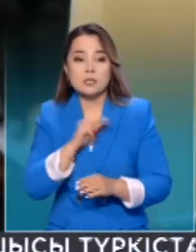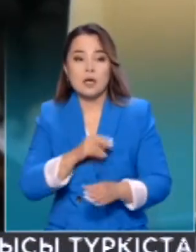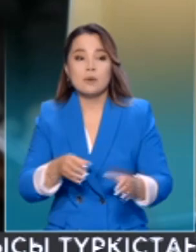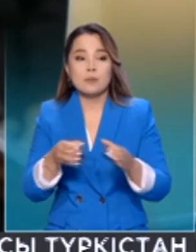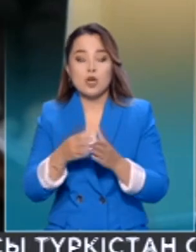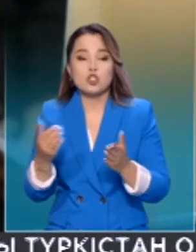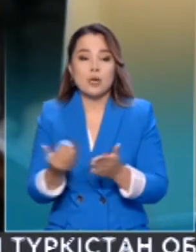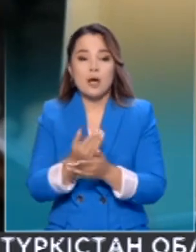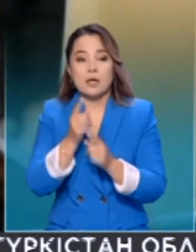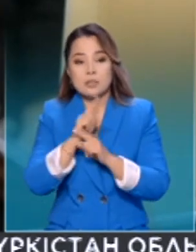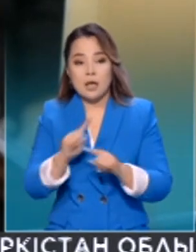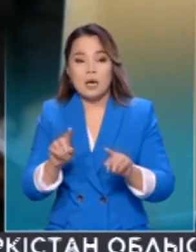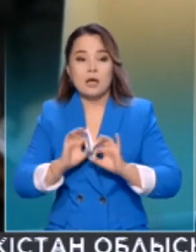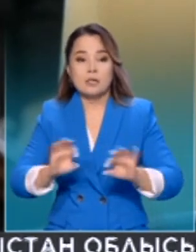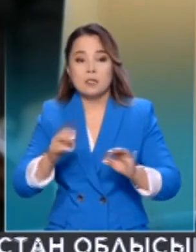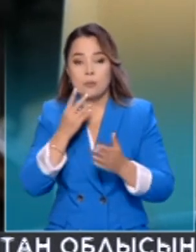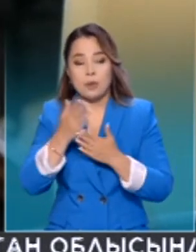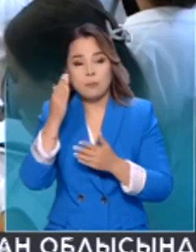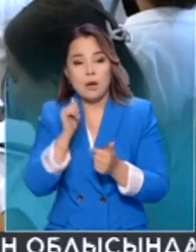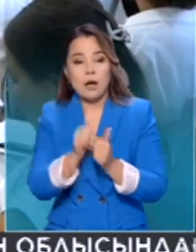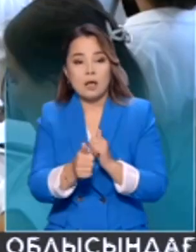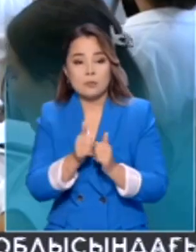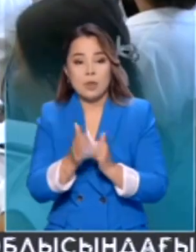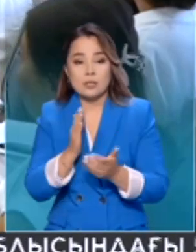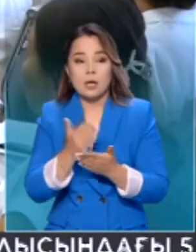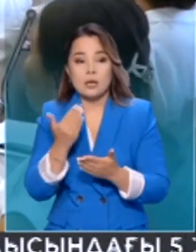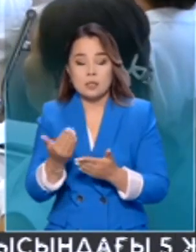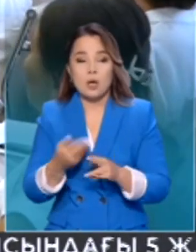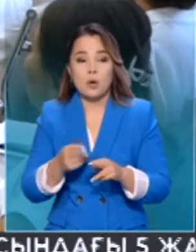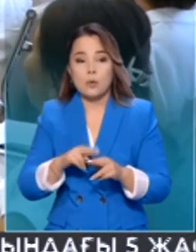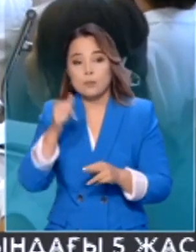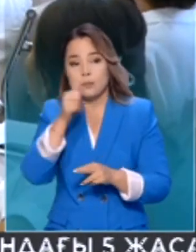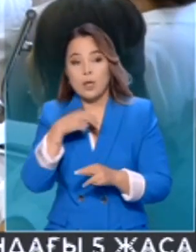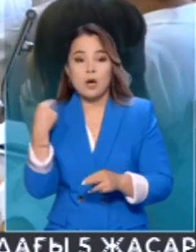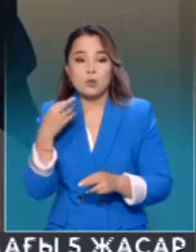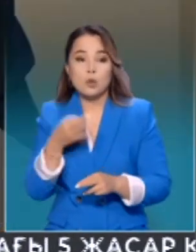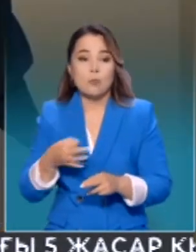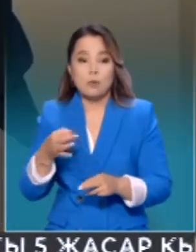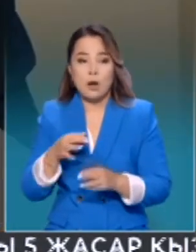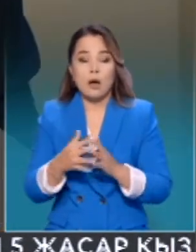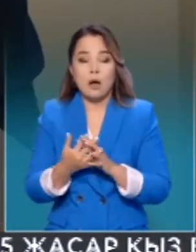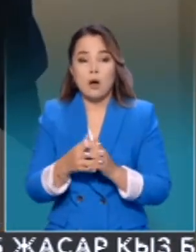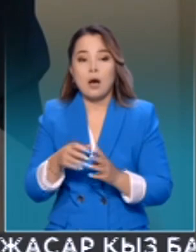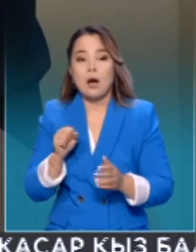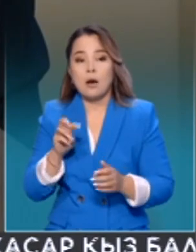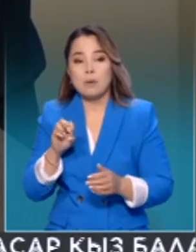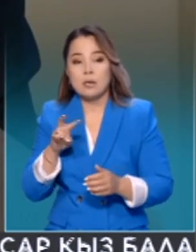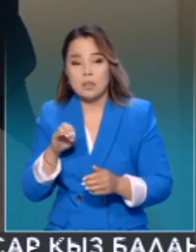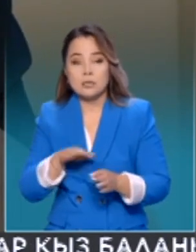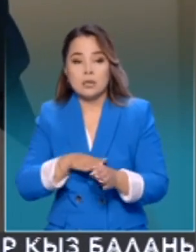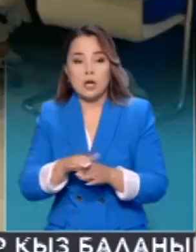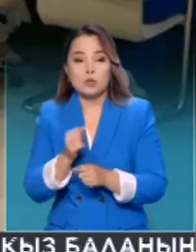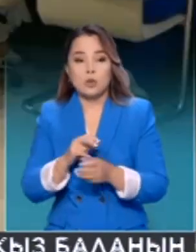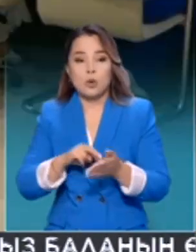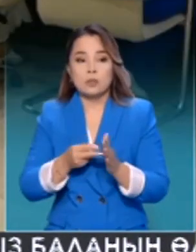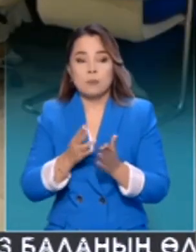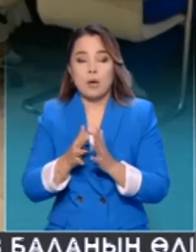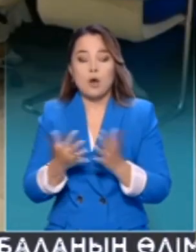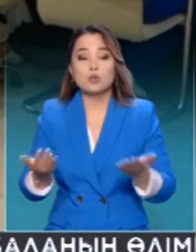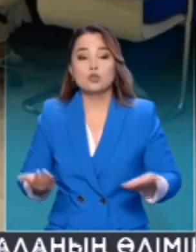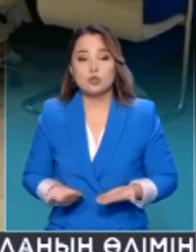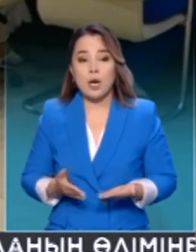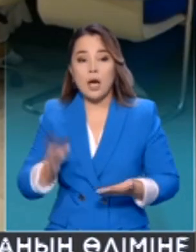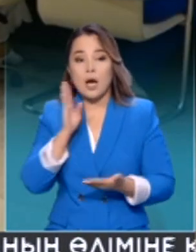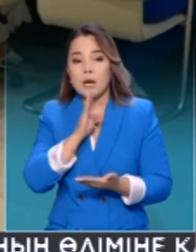саласындағы жаңашылдықтар жөнінде пікір алмасты. Мәселен, биыл Ақтөбе облысында ауыл аманаты жобасы жүзеге асуда. Ауыл тұрғындары, оның